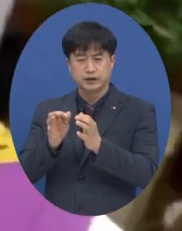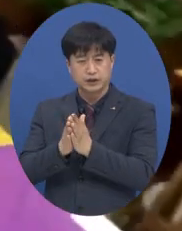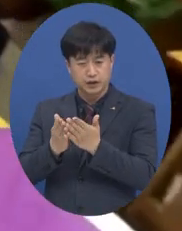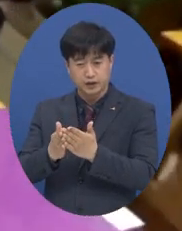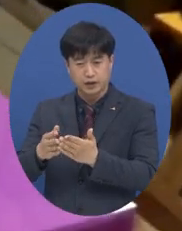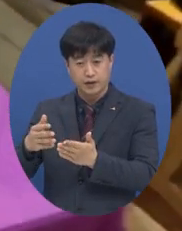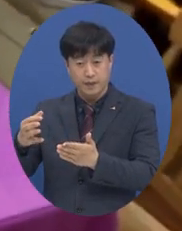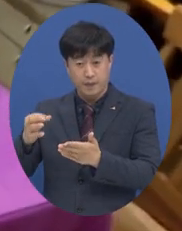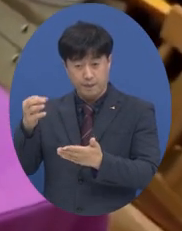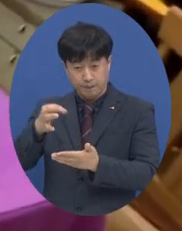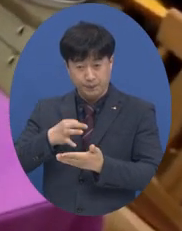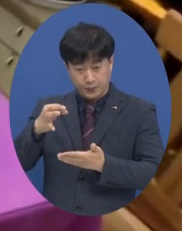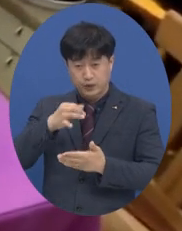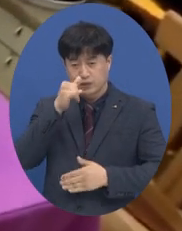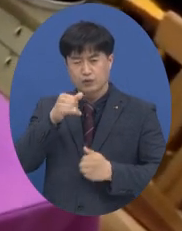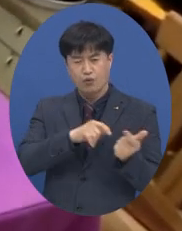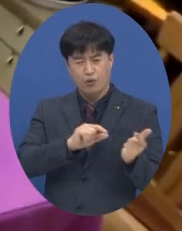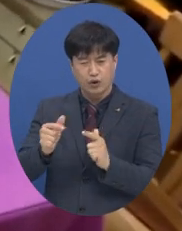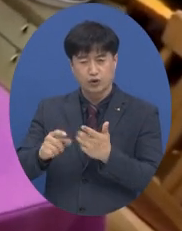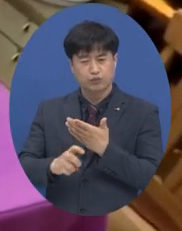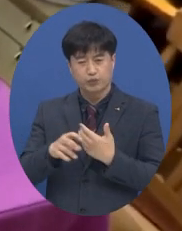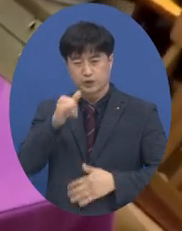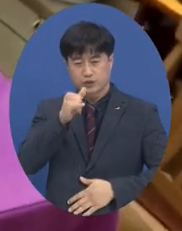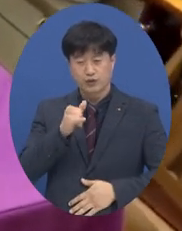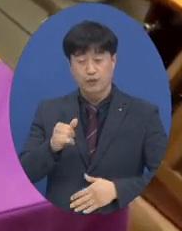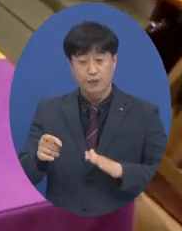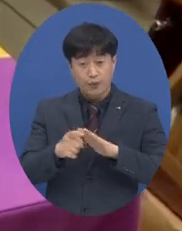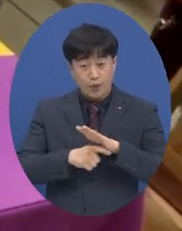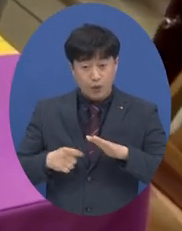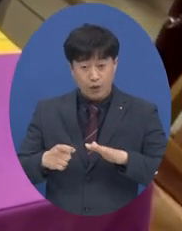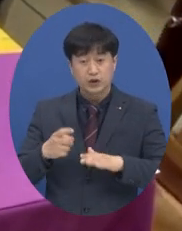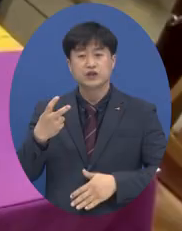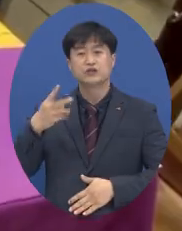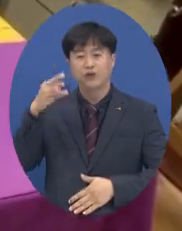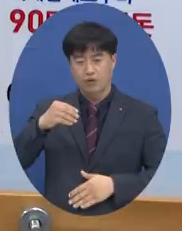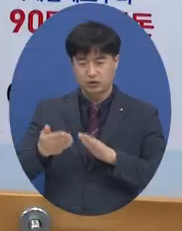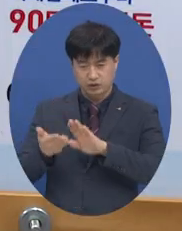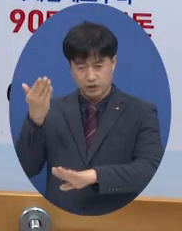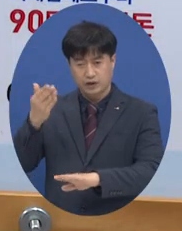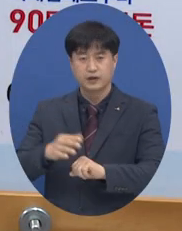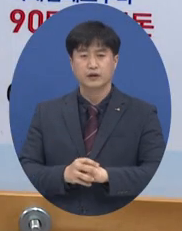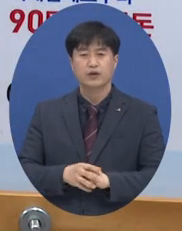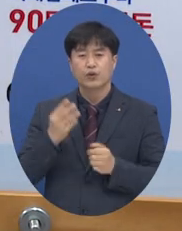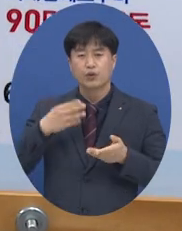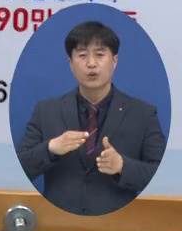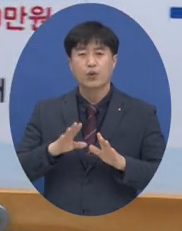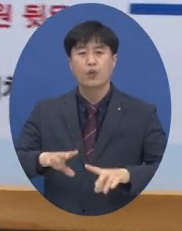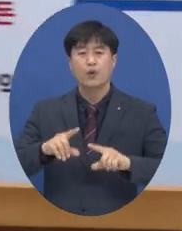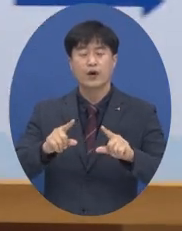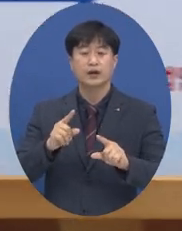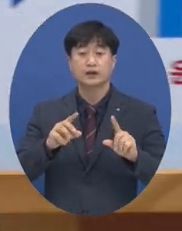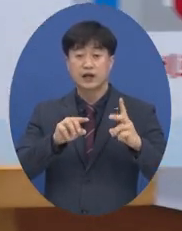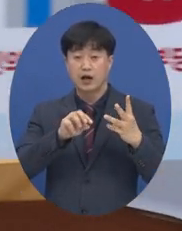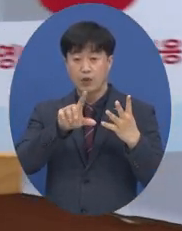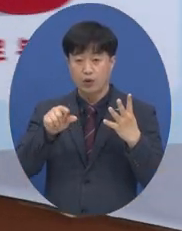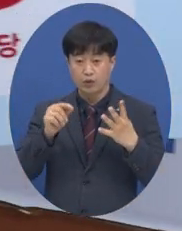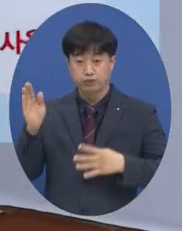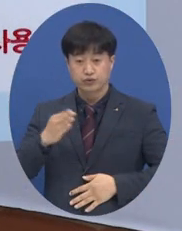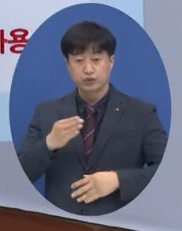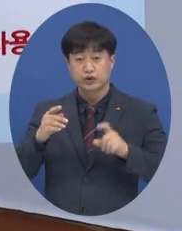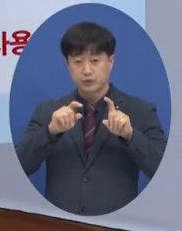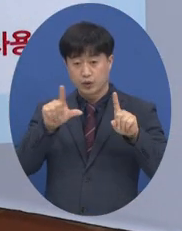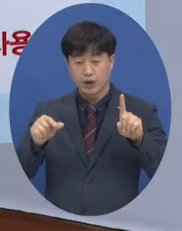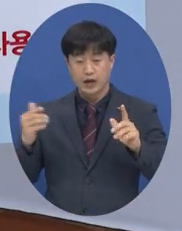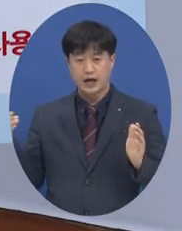적발된 시설의 시설 장과 법인 대표가 빼돌린 돈은 이 역의 넘습니다 경기도는 올해 4월부터 11월까지